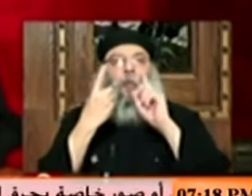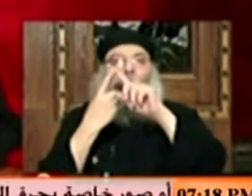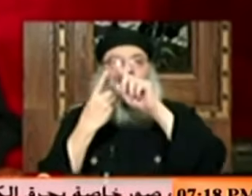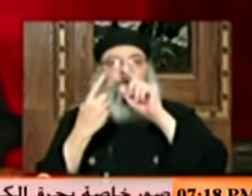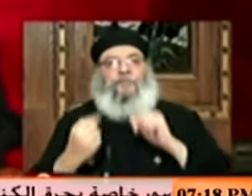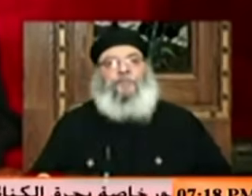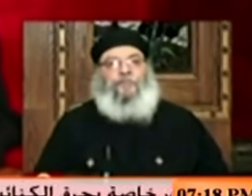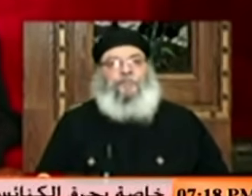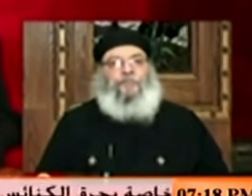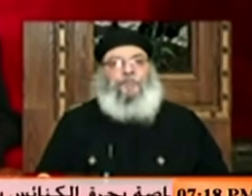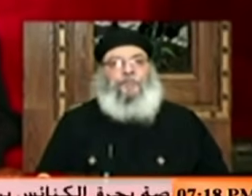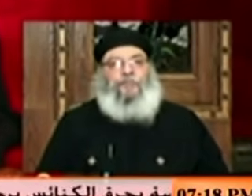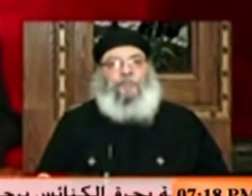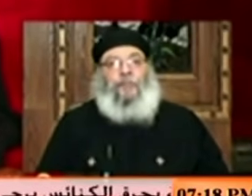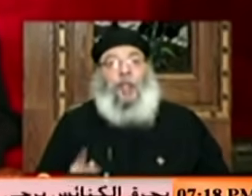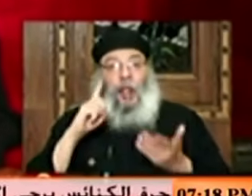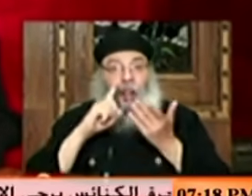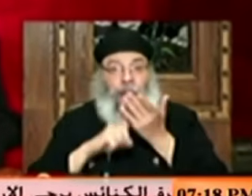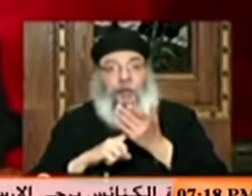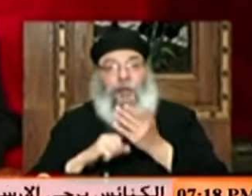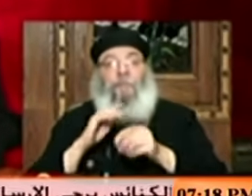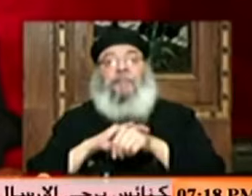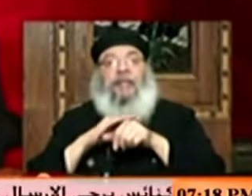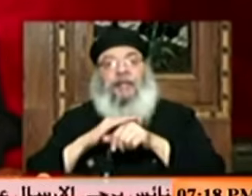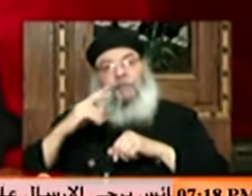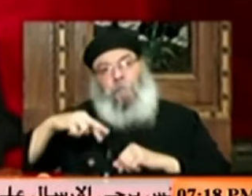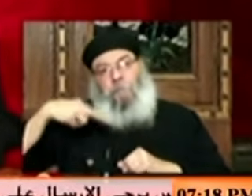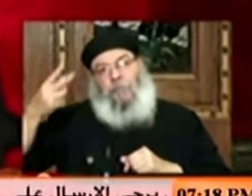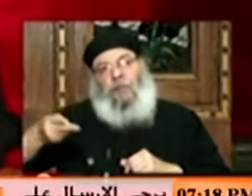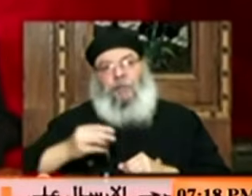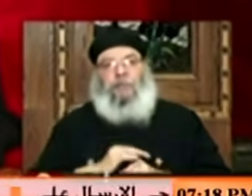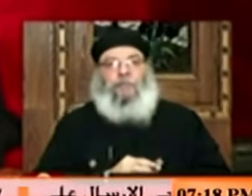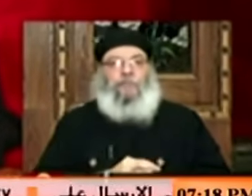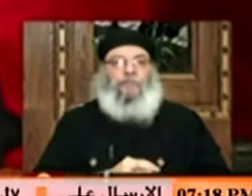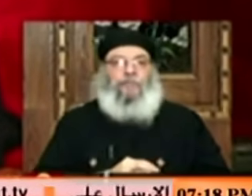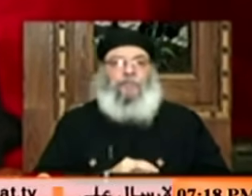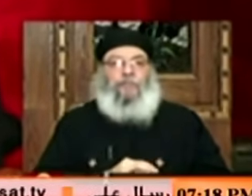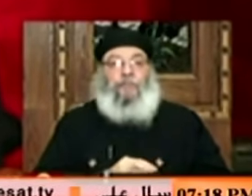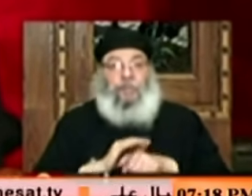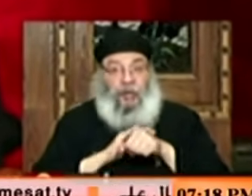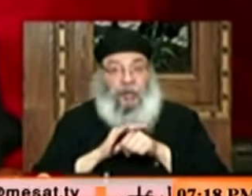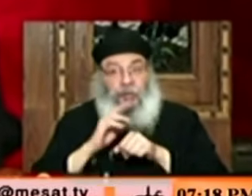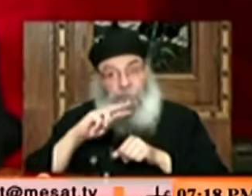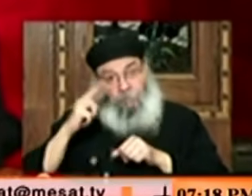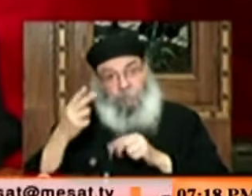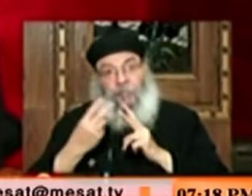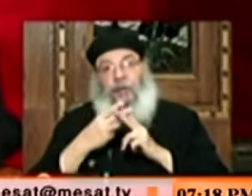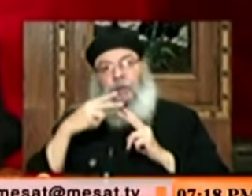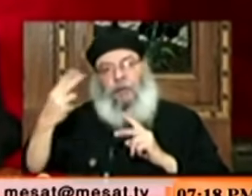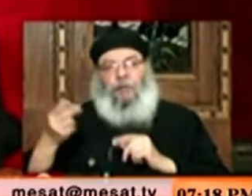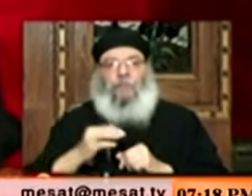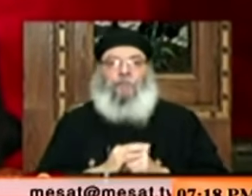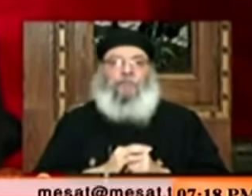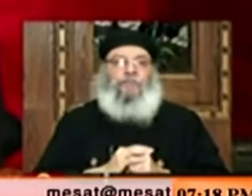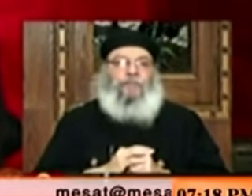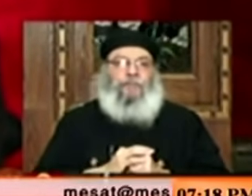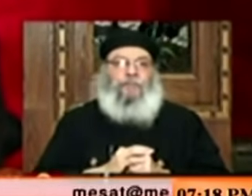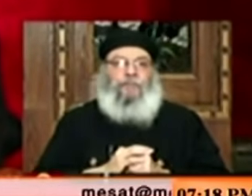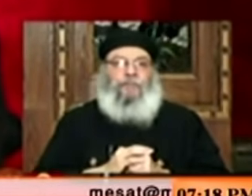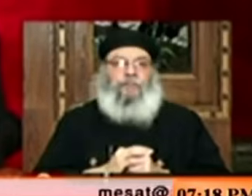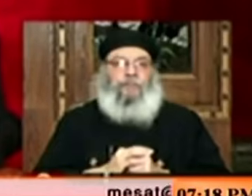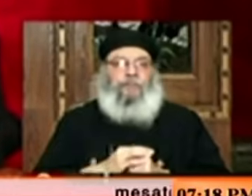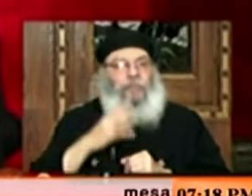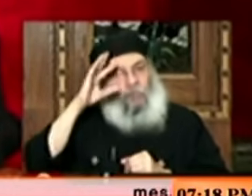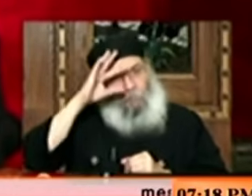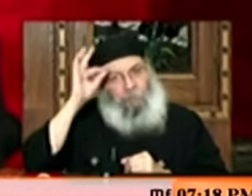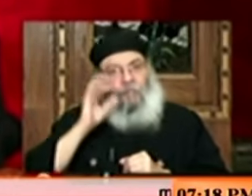واحد انك لازم تحس بالاخر تشعر بيه